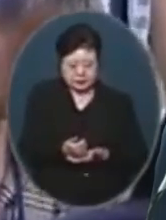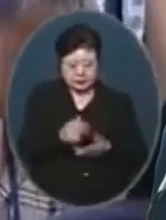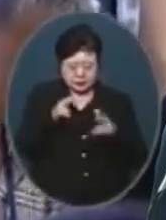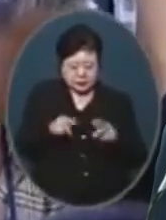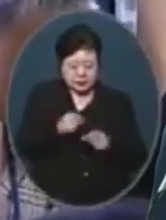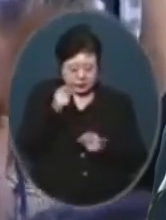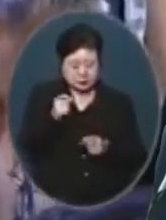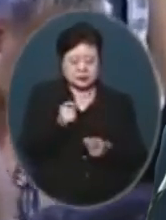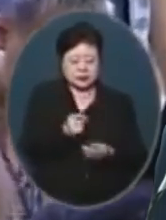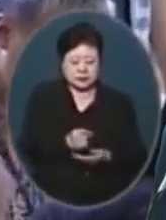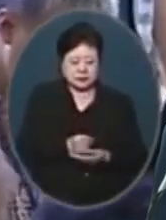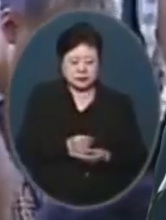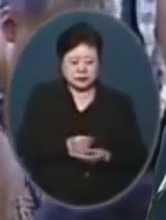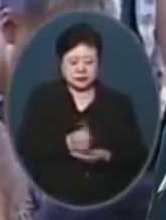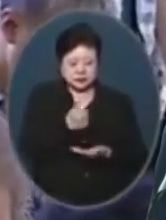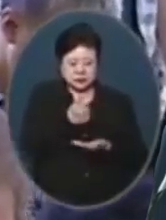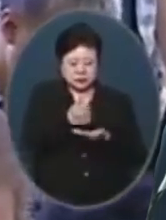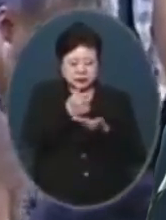지금부터 영원까지